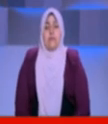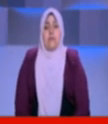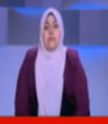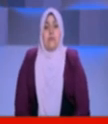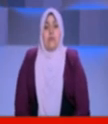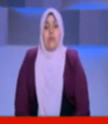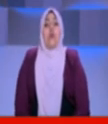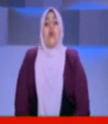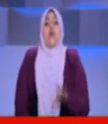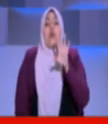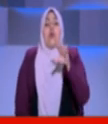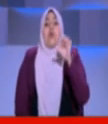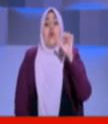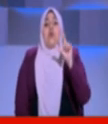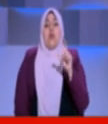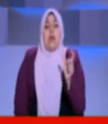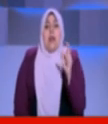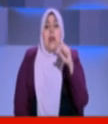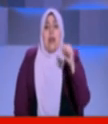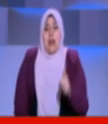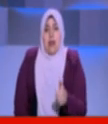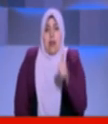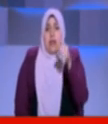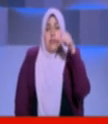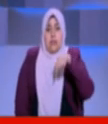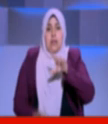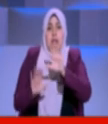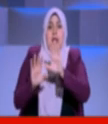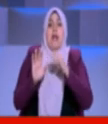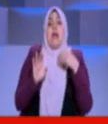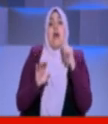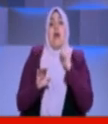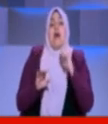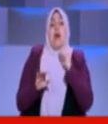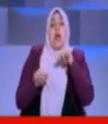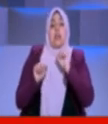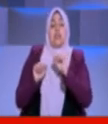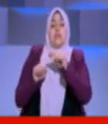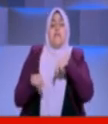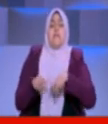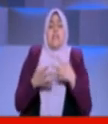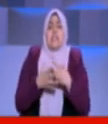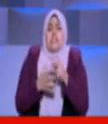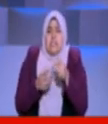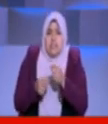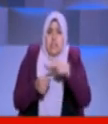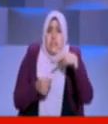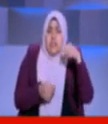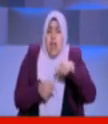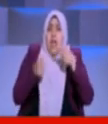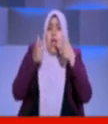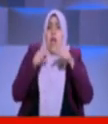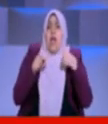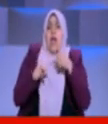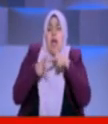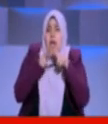نتابع مع حضراتكم فيها الصورة من العاصمة الهولندية أمستردام، وفيها تبدو نتيجة الإجراءات التي تم إعلانها وإقرارها